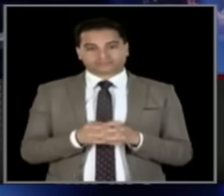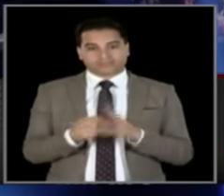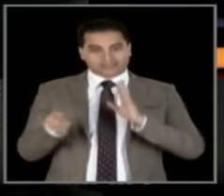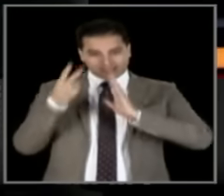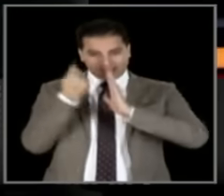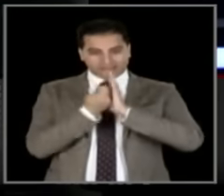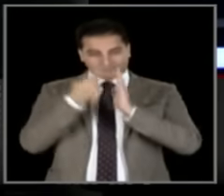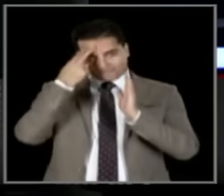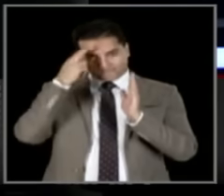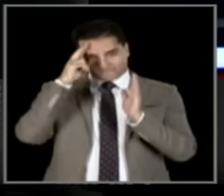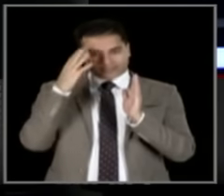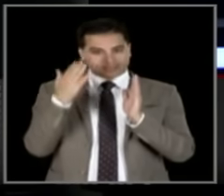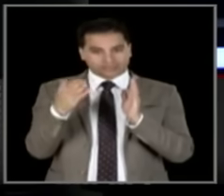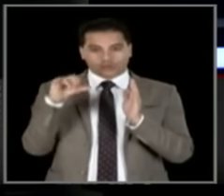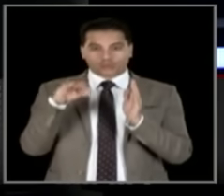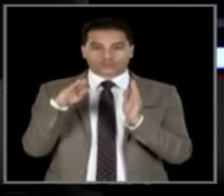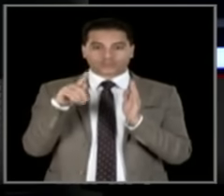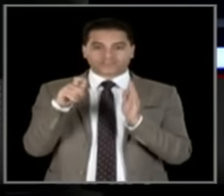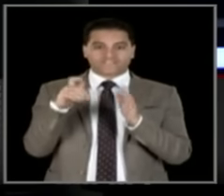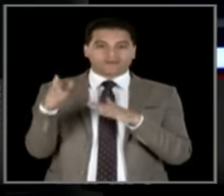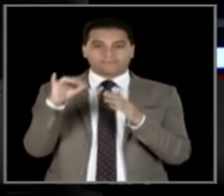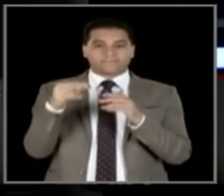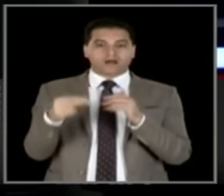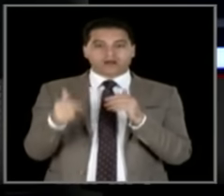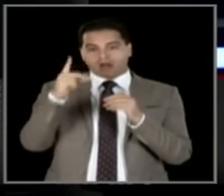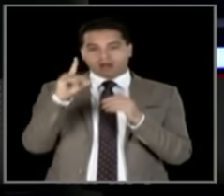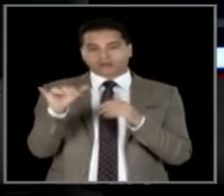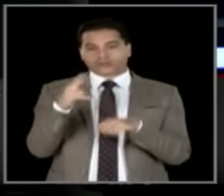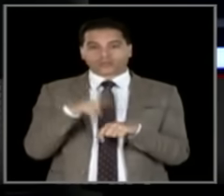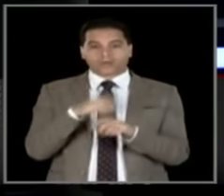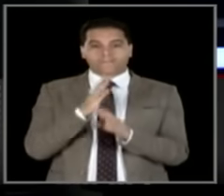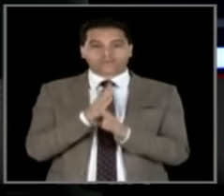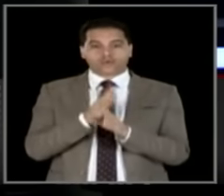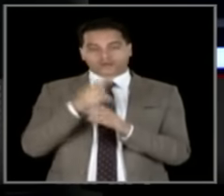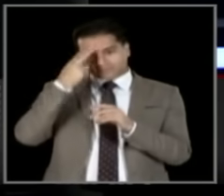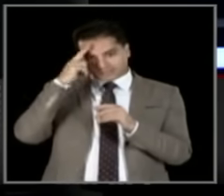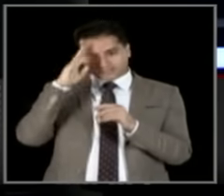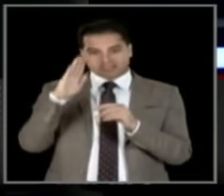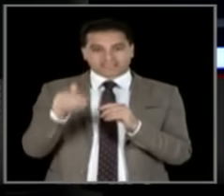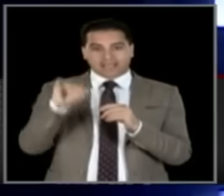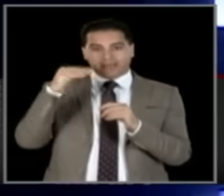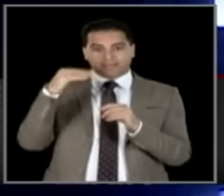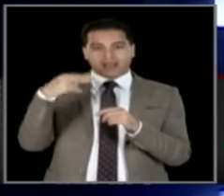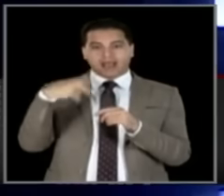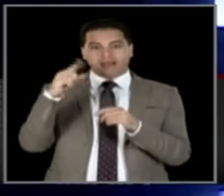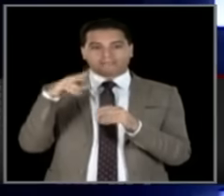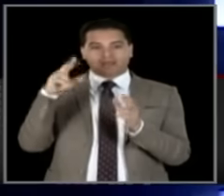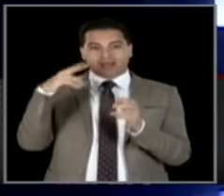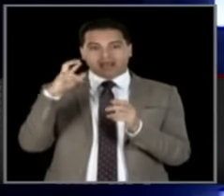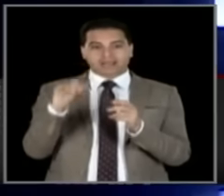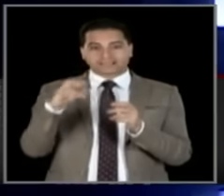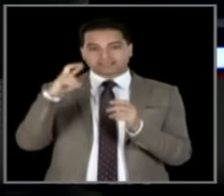تأليف مين؟ يوسف معاطي. وإخراج سامح عبد العزيز. فايق